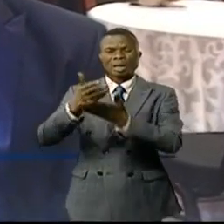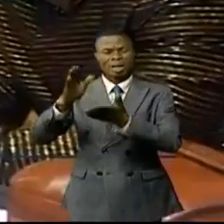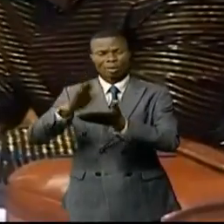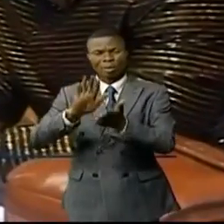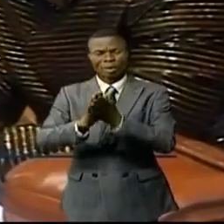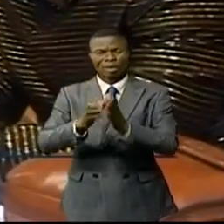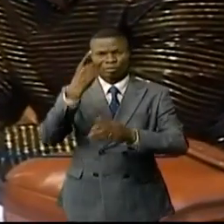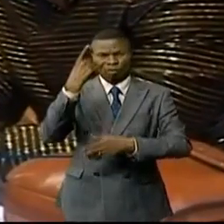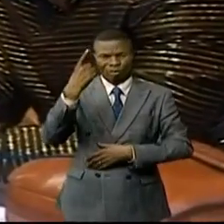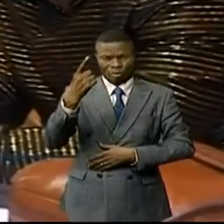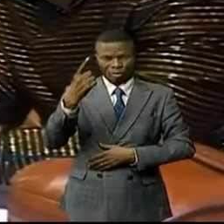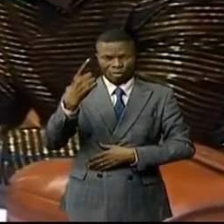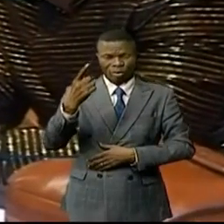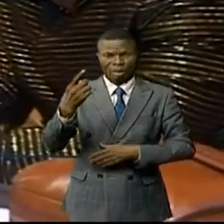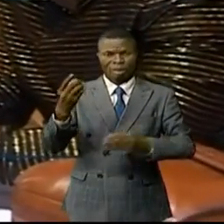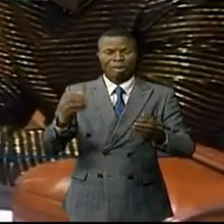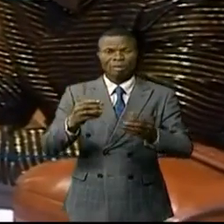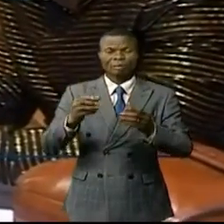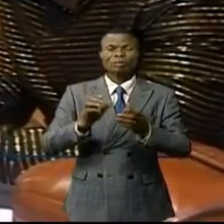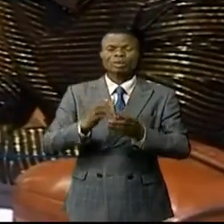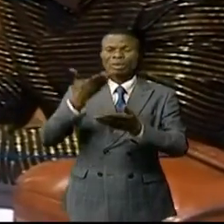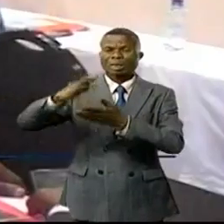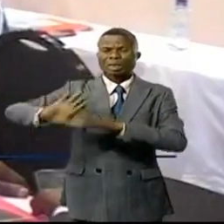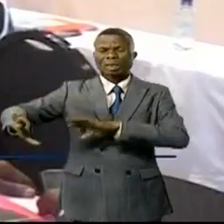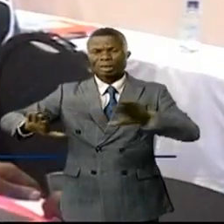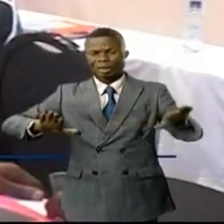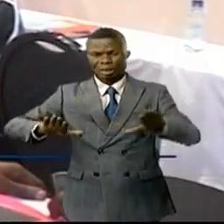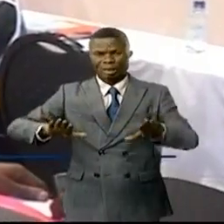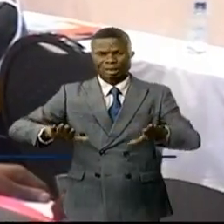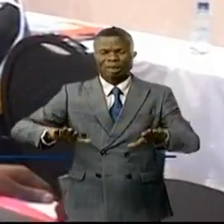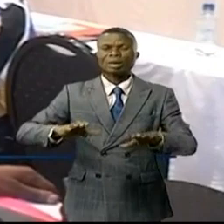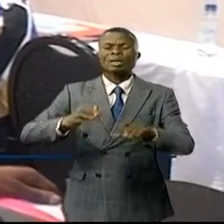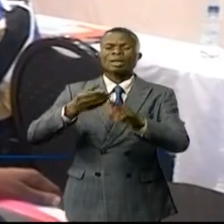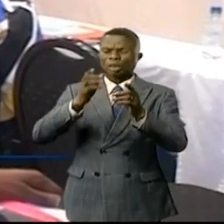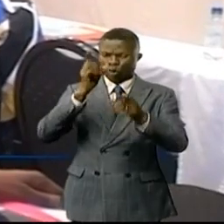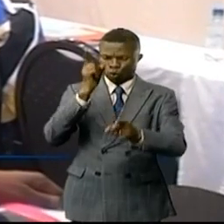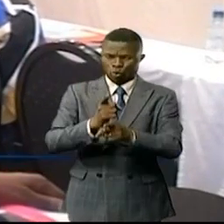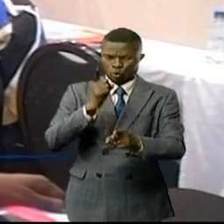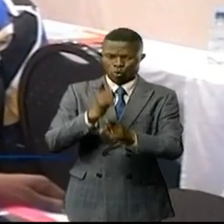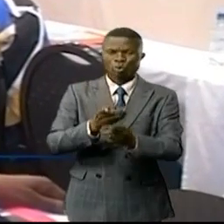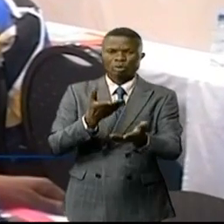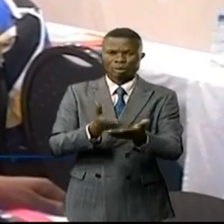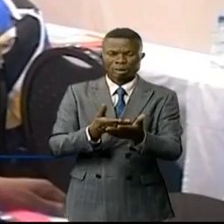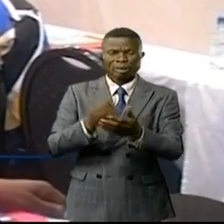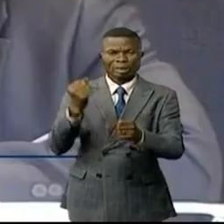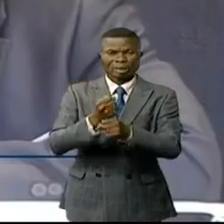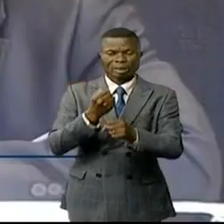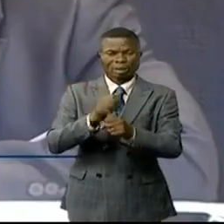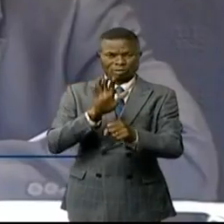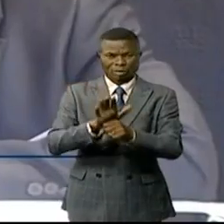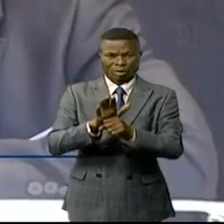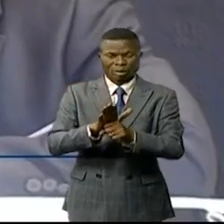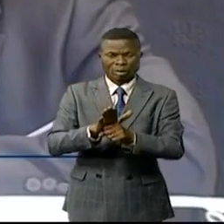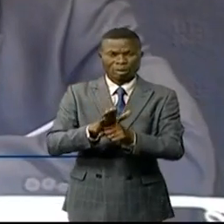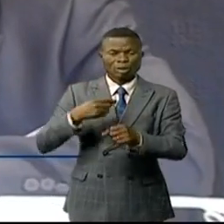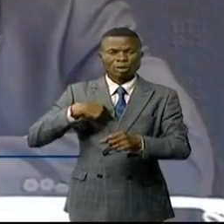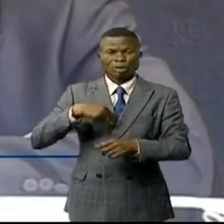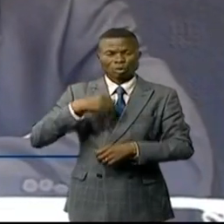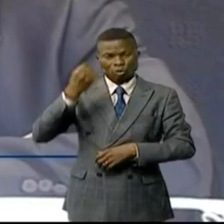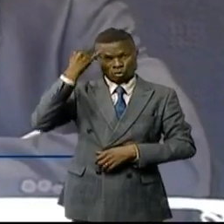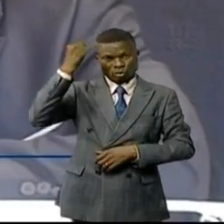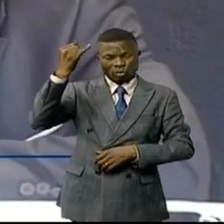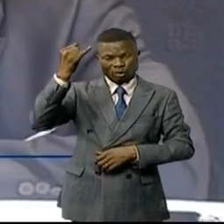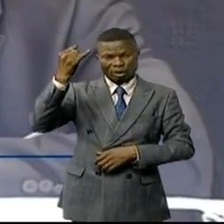répartition, selon que la décentralisation est irréversible. De nos travaux, nous avons tiré